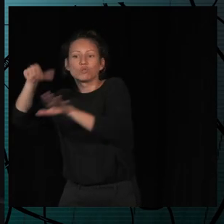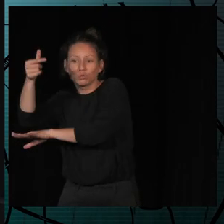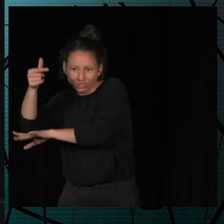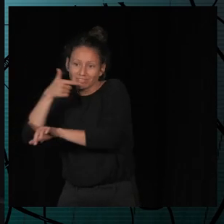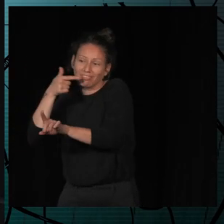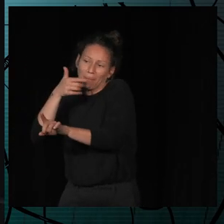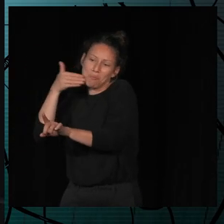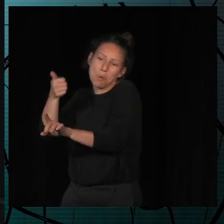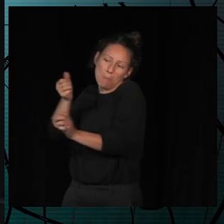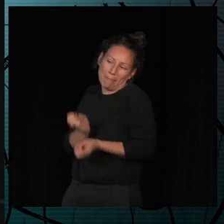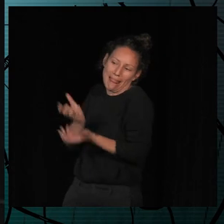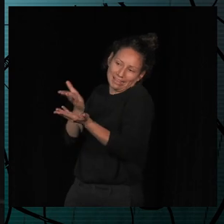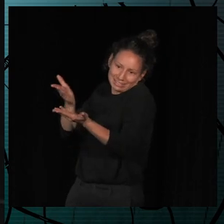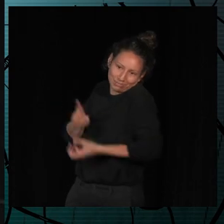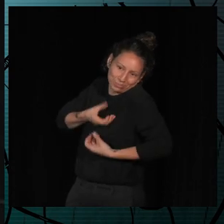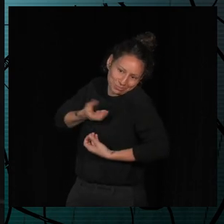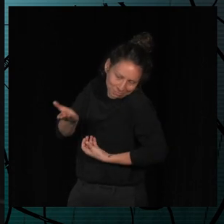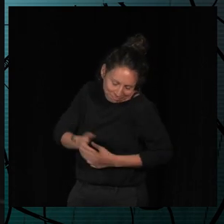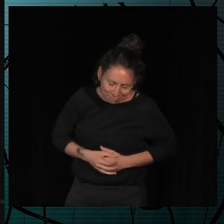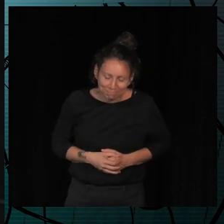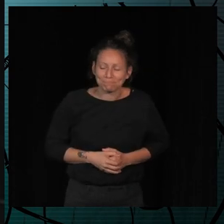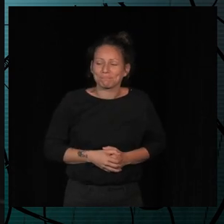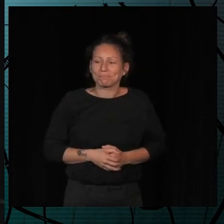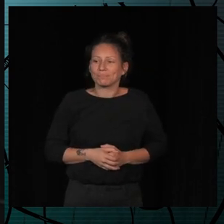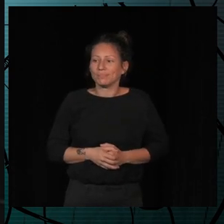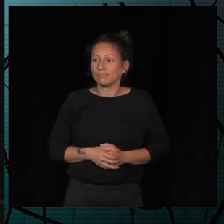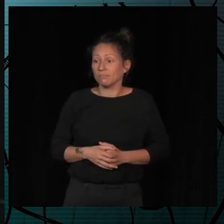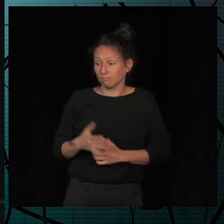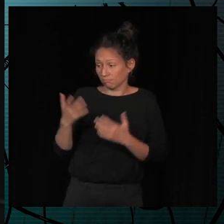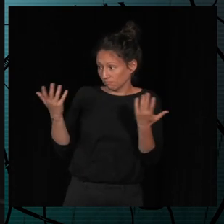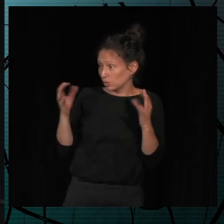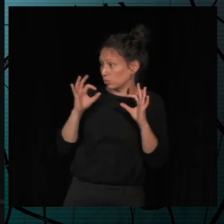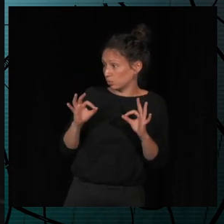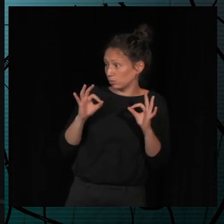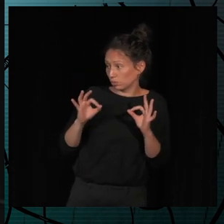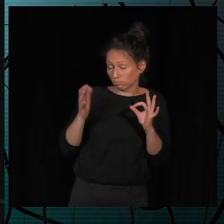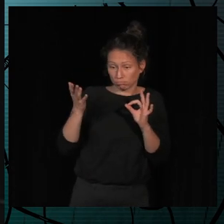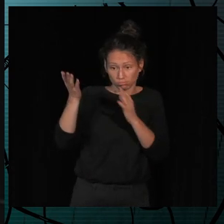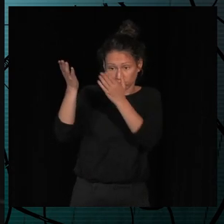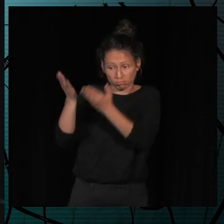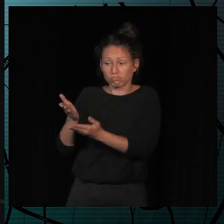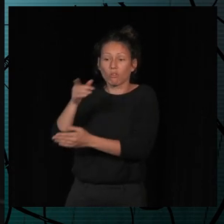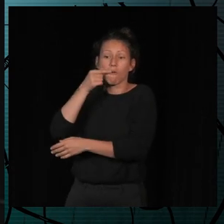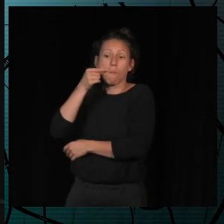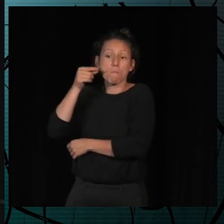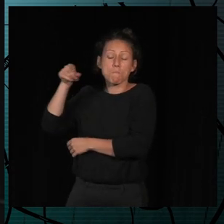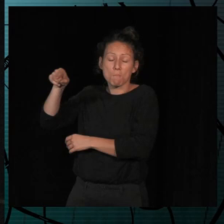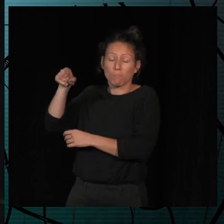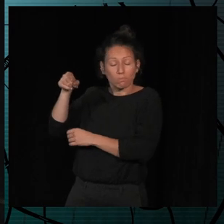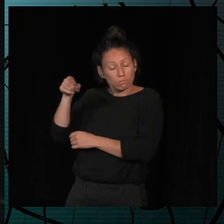évidemment de de poser des des âges c'était ce sont des